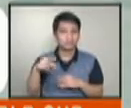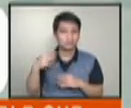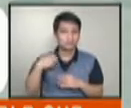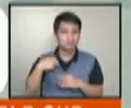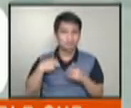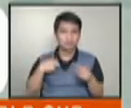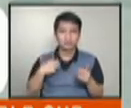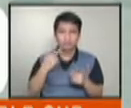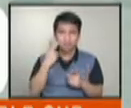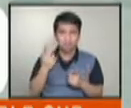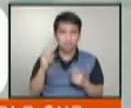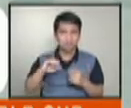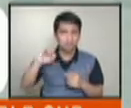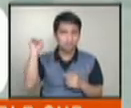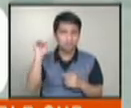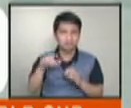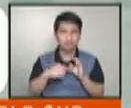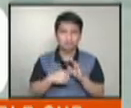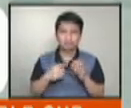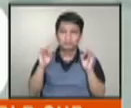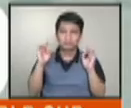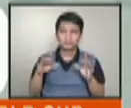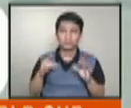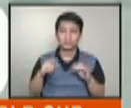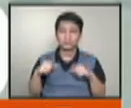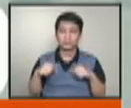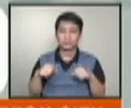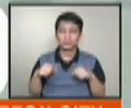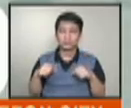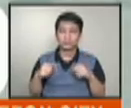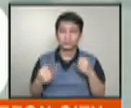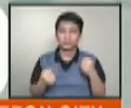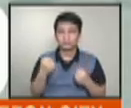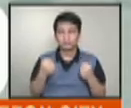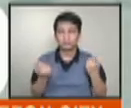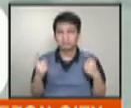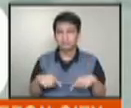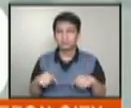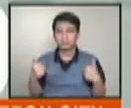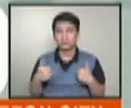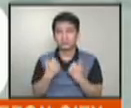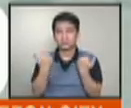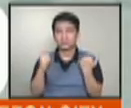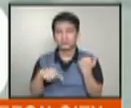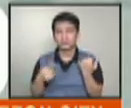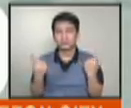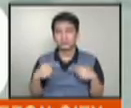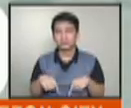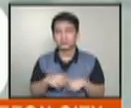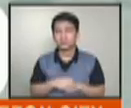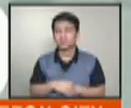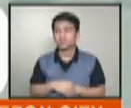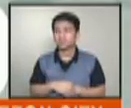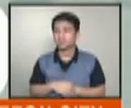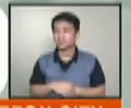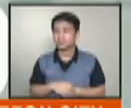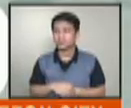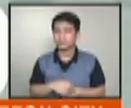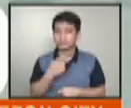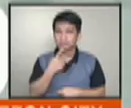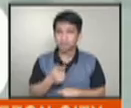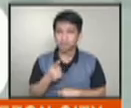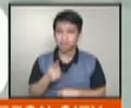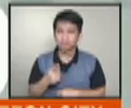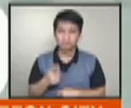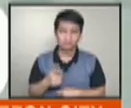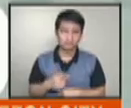para hindi na makapangbato yung mga kabataan. Yung delikado yan sa mga motorista. Disgrasya din po ang nag-aantay dyan. Opo,